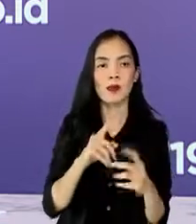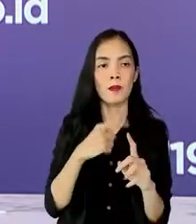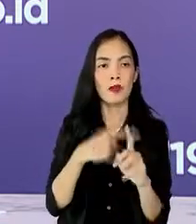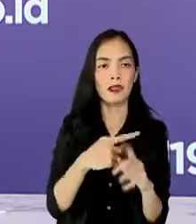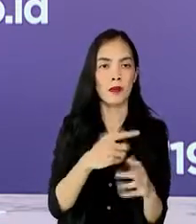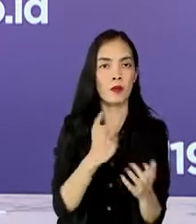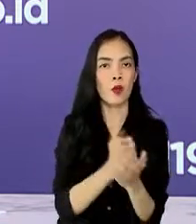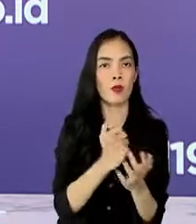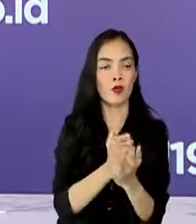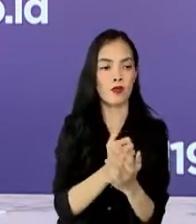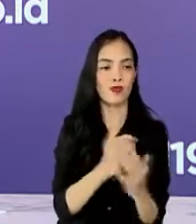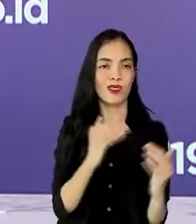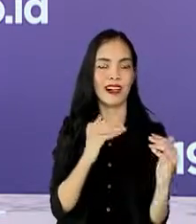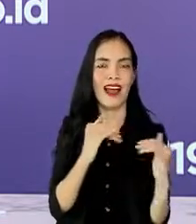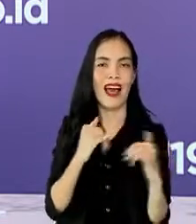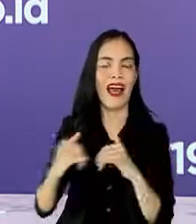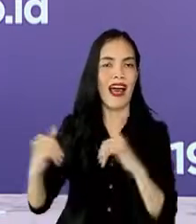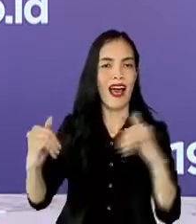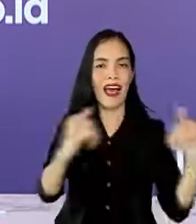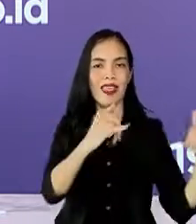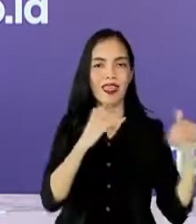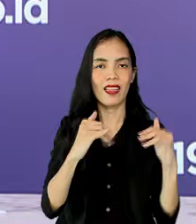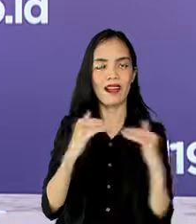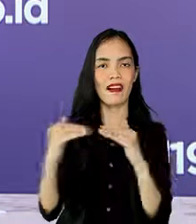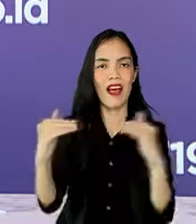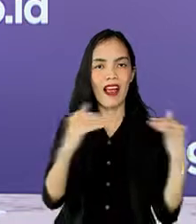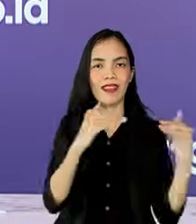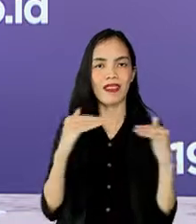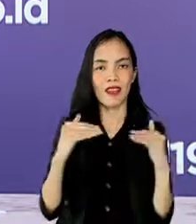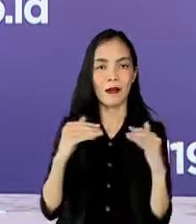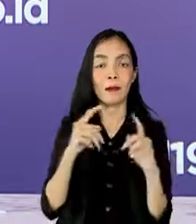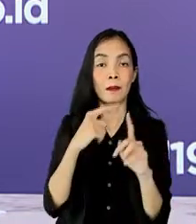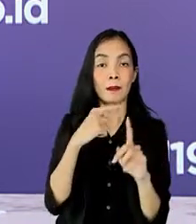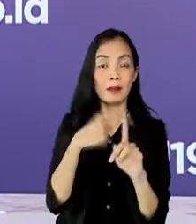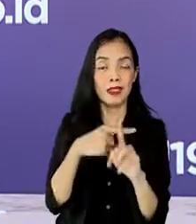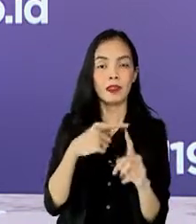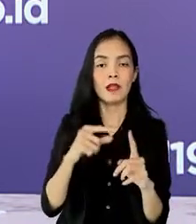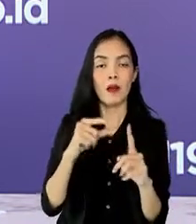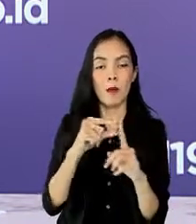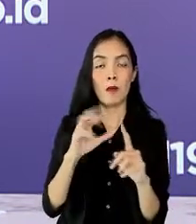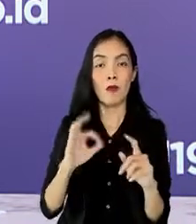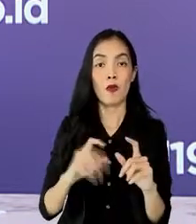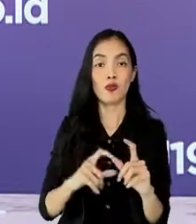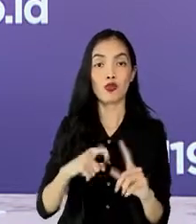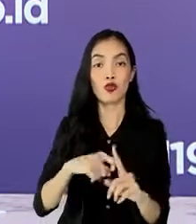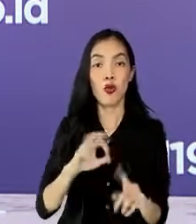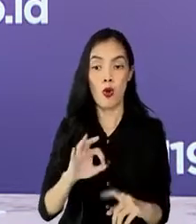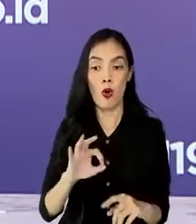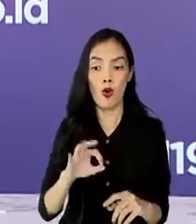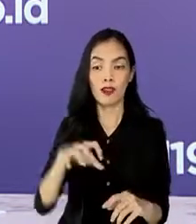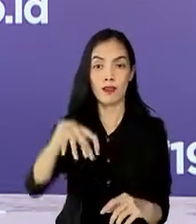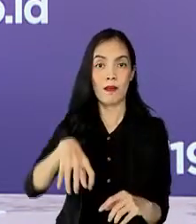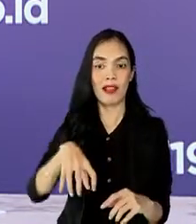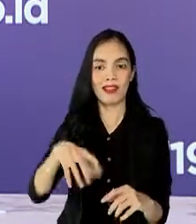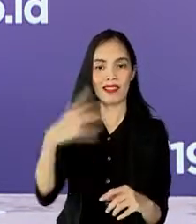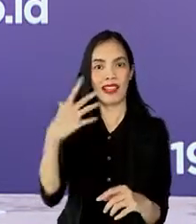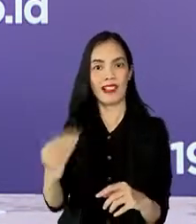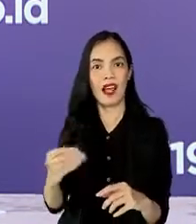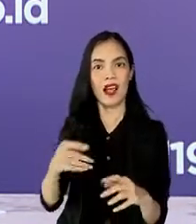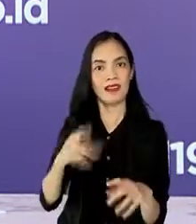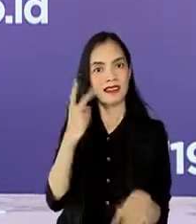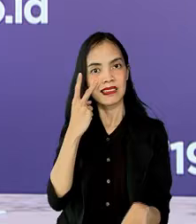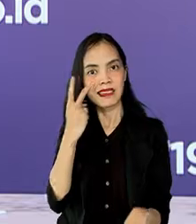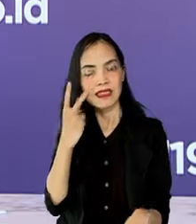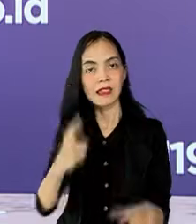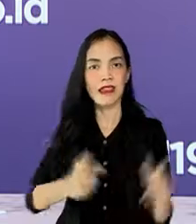baik Selain itu Dimohon untuk perkuat peran posko agar pengawasan dan pelaporan kepatuhan protokol kesehatan